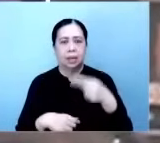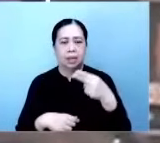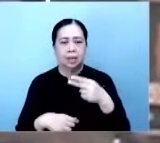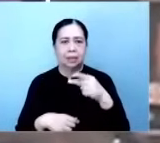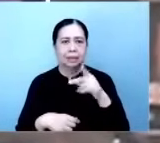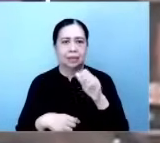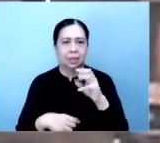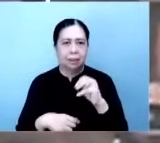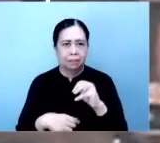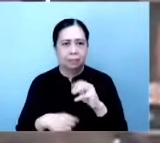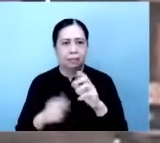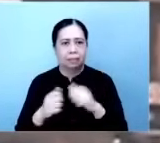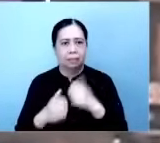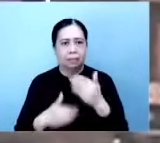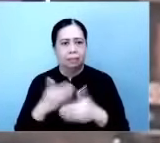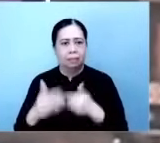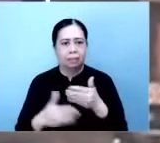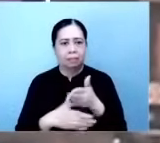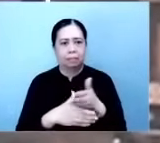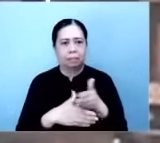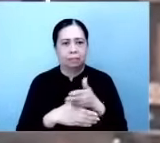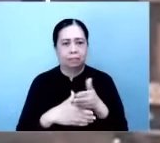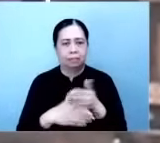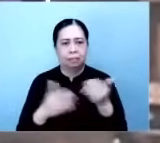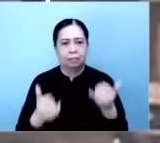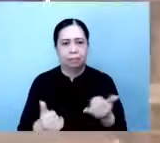maging operational between now and